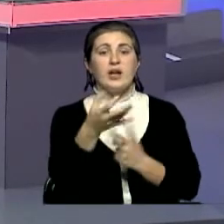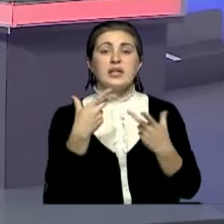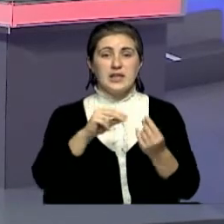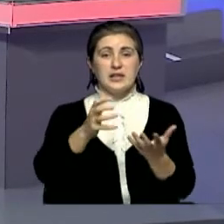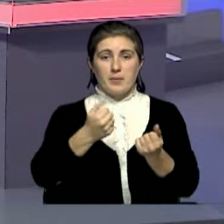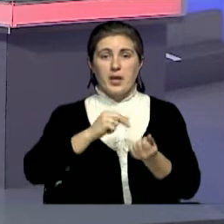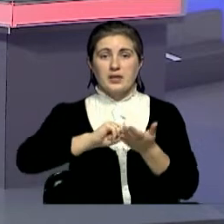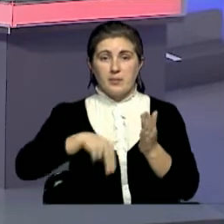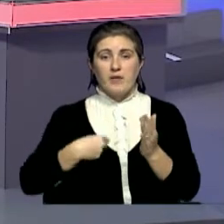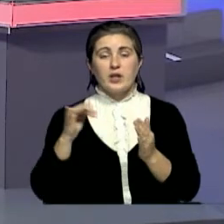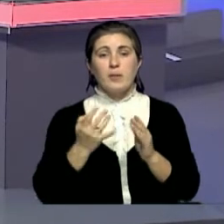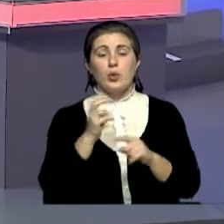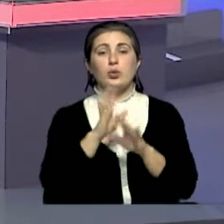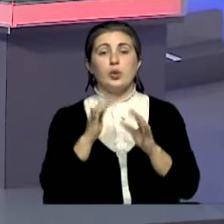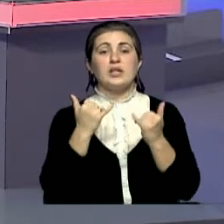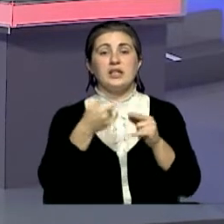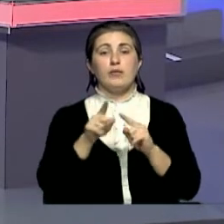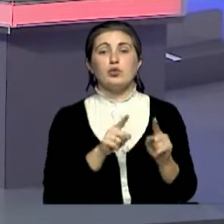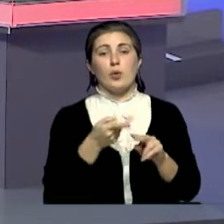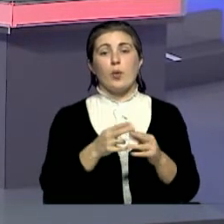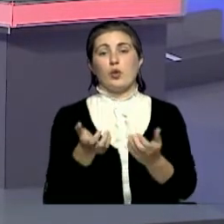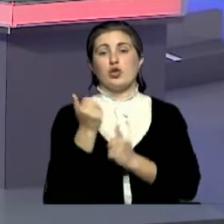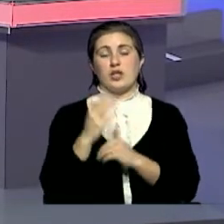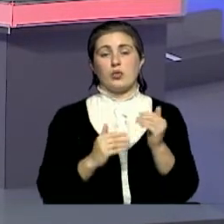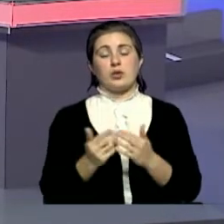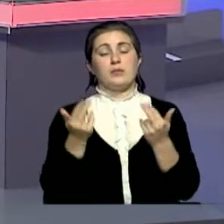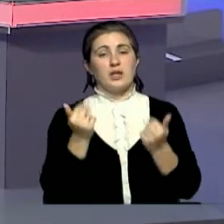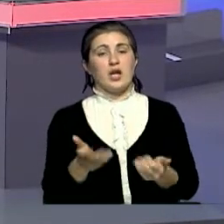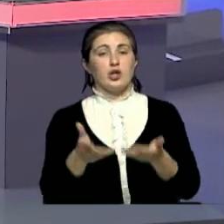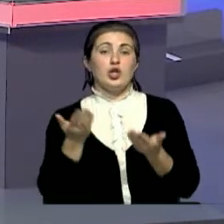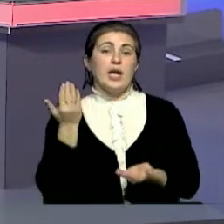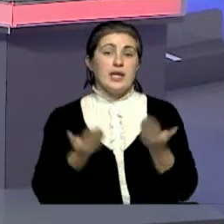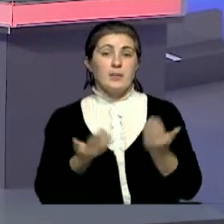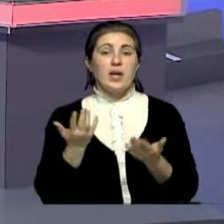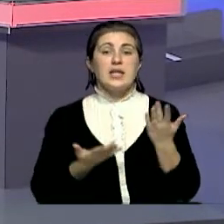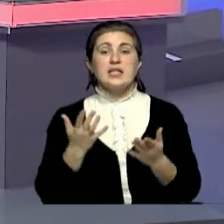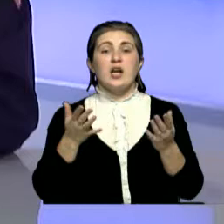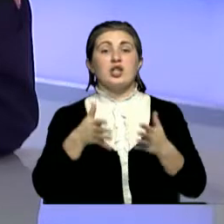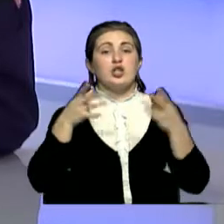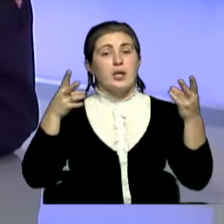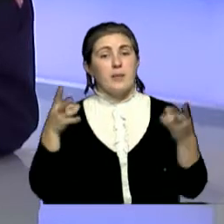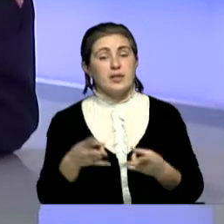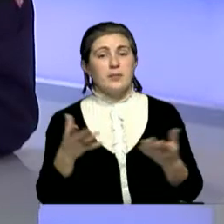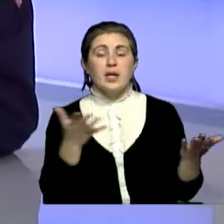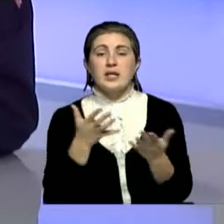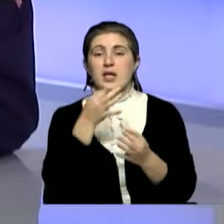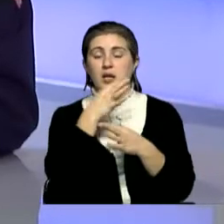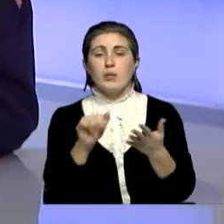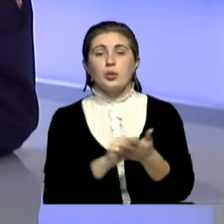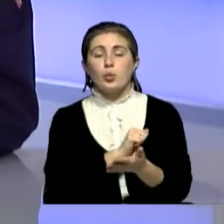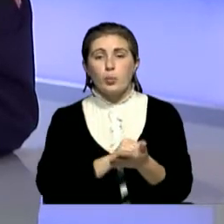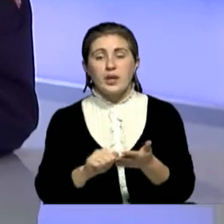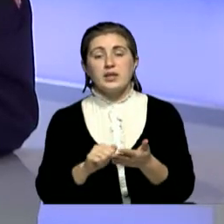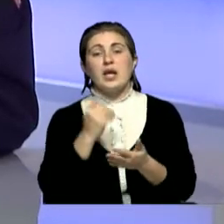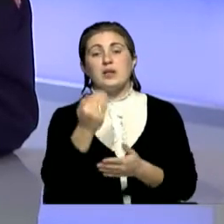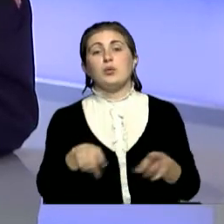справку, да, и он приходит только для того, чтобы ее получить на руки. Да, конечно. Либо, если необходимы какие документы,